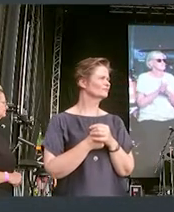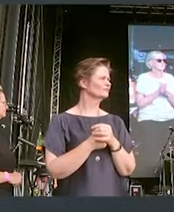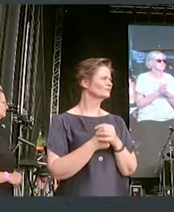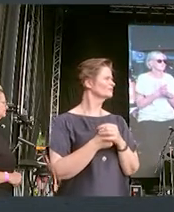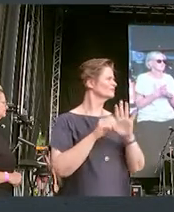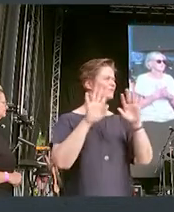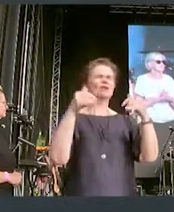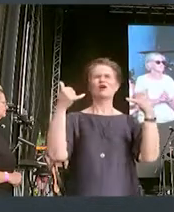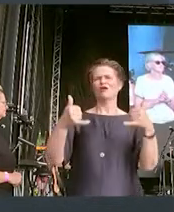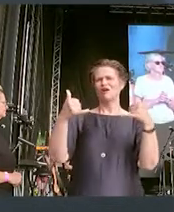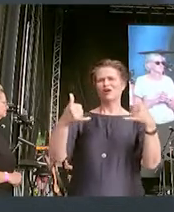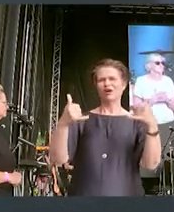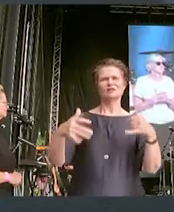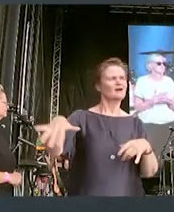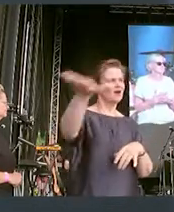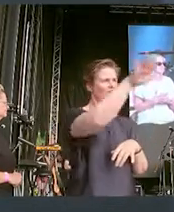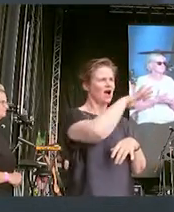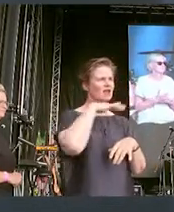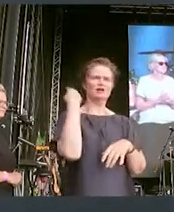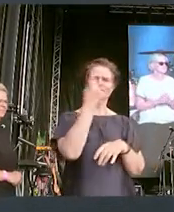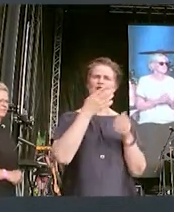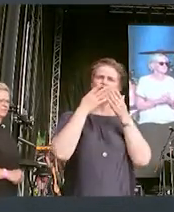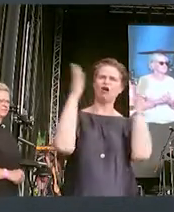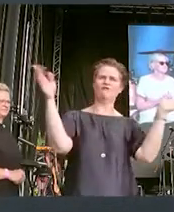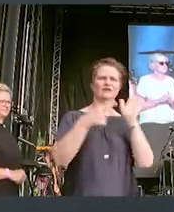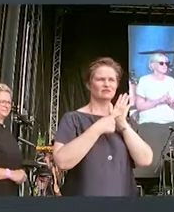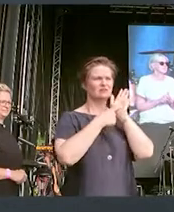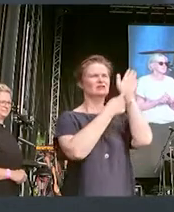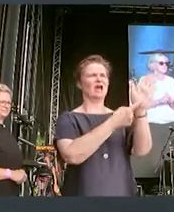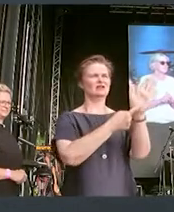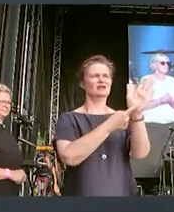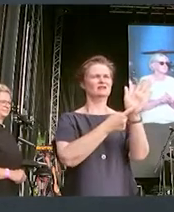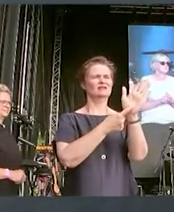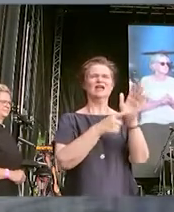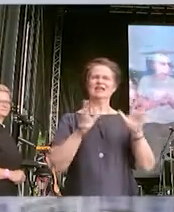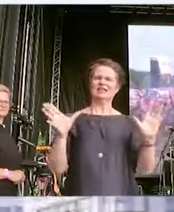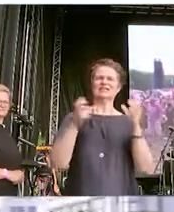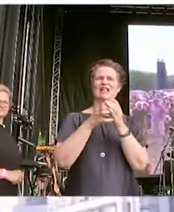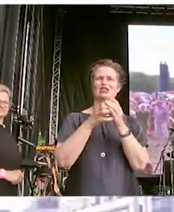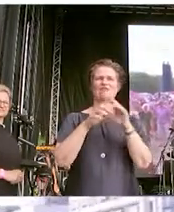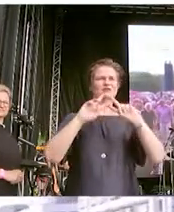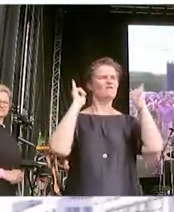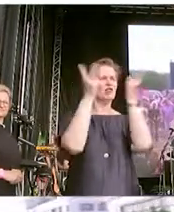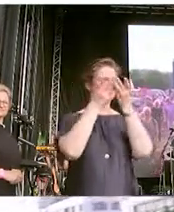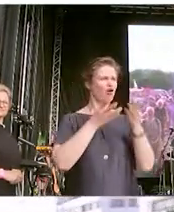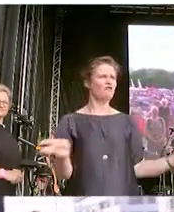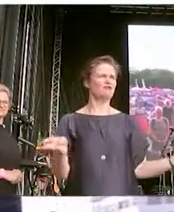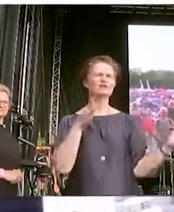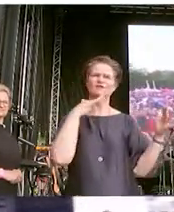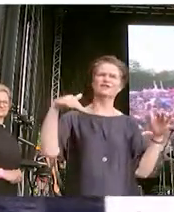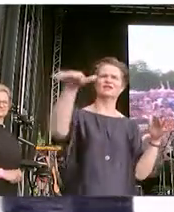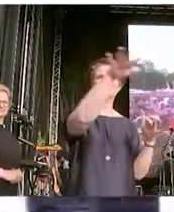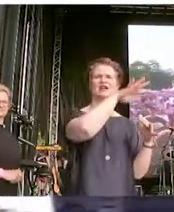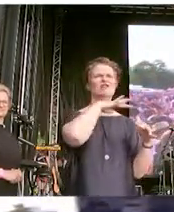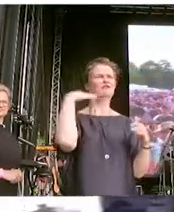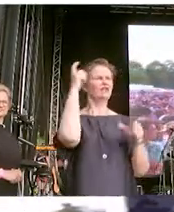Heute zeigen wir alle Gesicht für eine weltoffene Gesellschaft. Und wir sind viele. Wir stellen